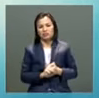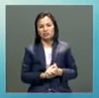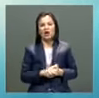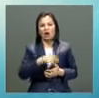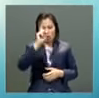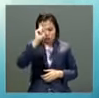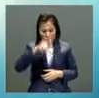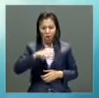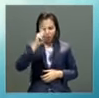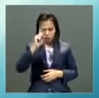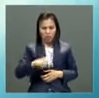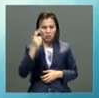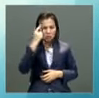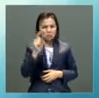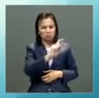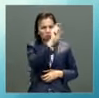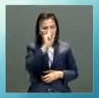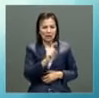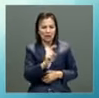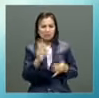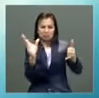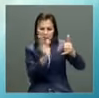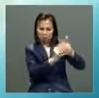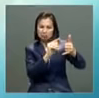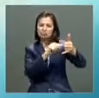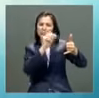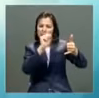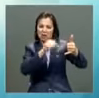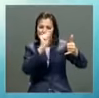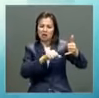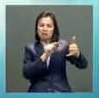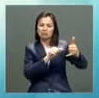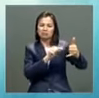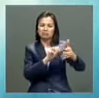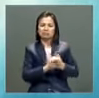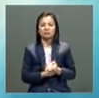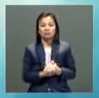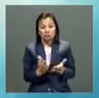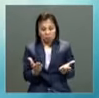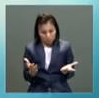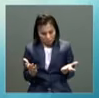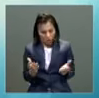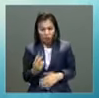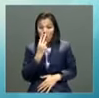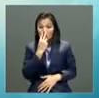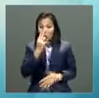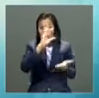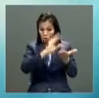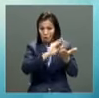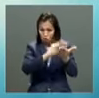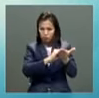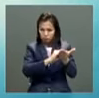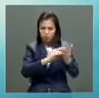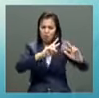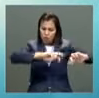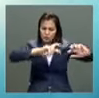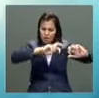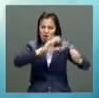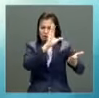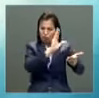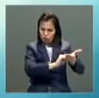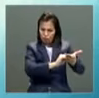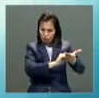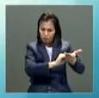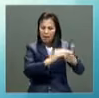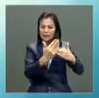าละว่าสงสัยว่าท่านจะต้องติดละนะครับเพราะฉะนั้นตรงนี้แต่ไงก็ตามแต่ก็ยังเป็นข้อสงสัยอยู่ก็เอาไว้เ